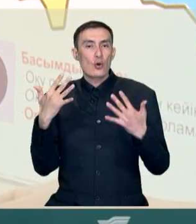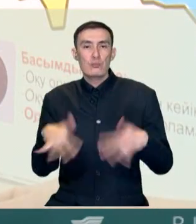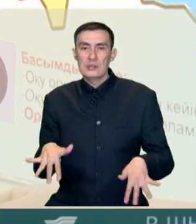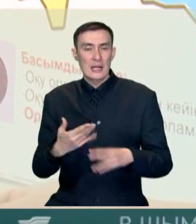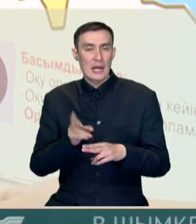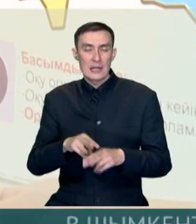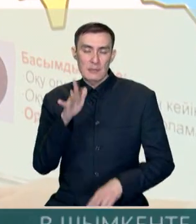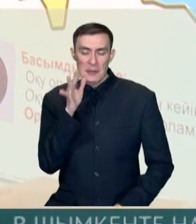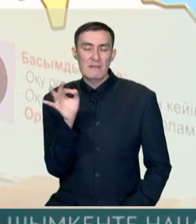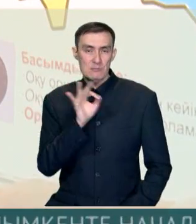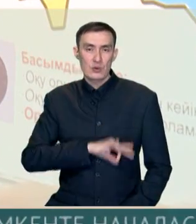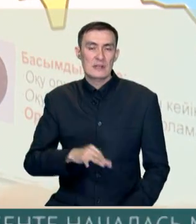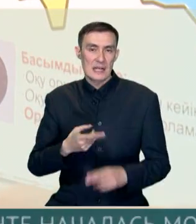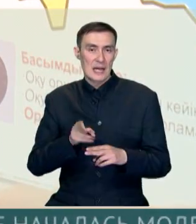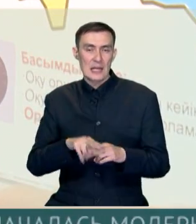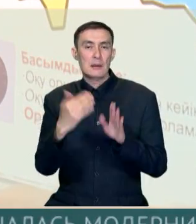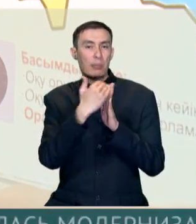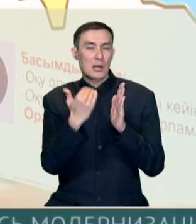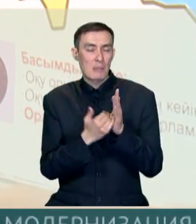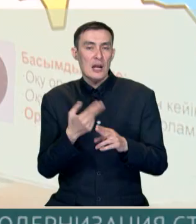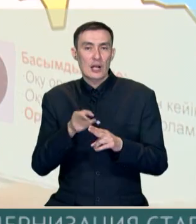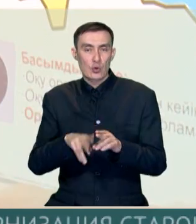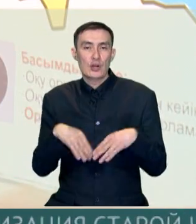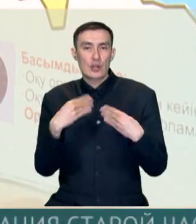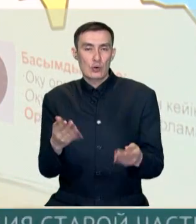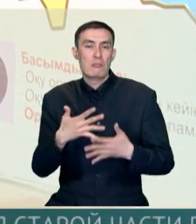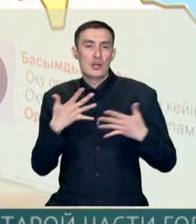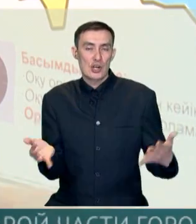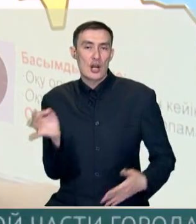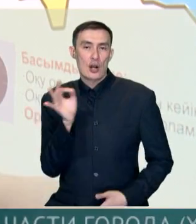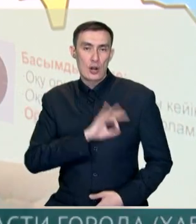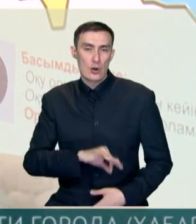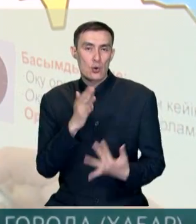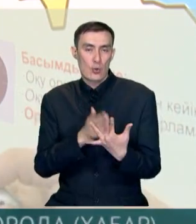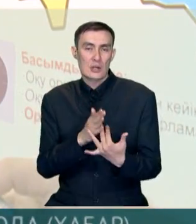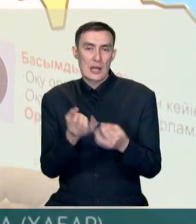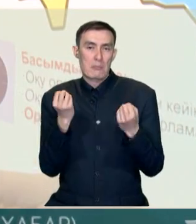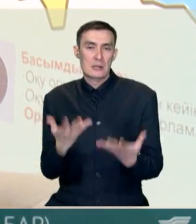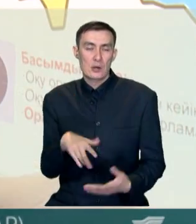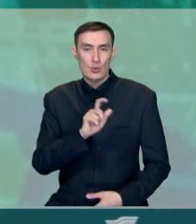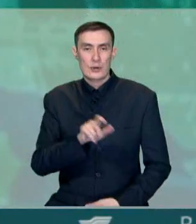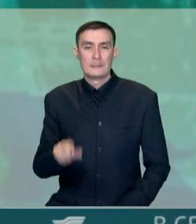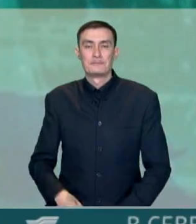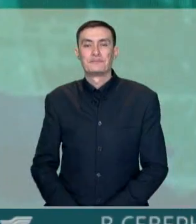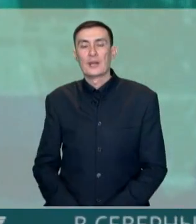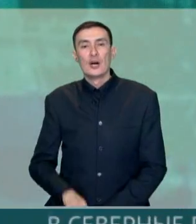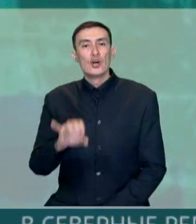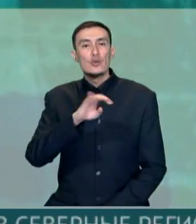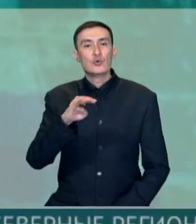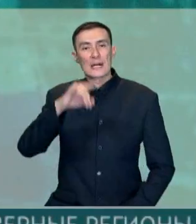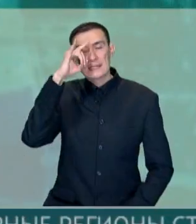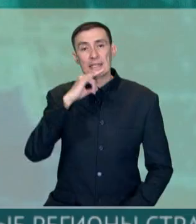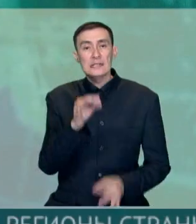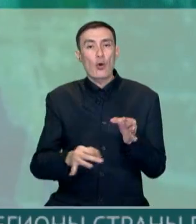и воспользоваться этой программой, которая дает большие льготы для нас, для простых людей. В